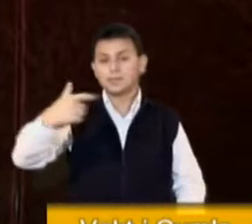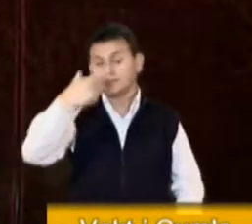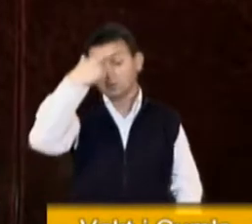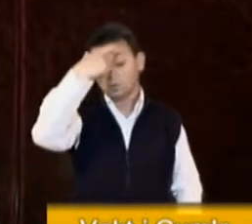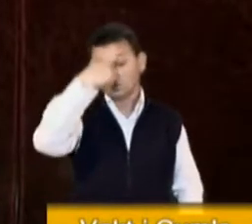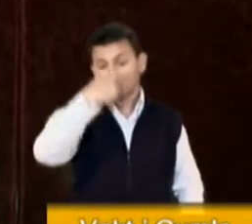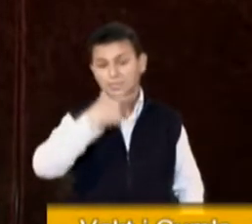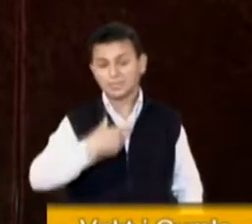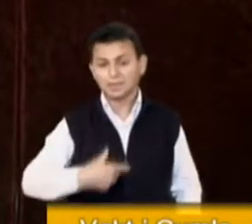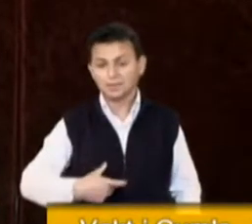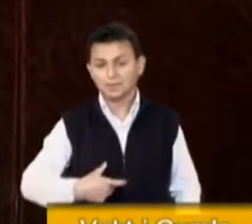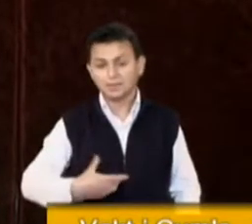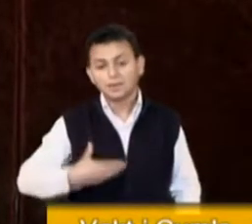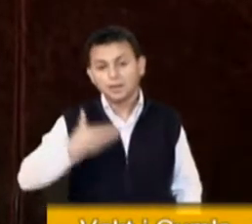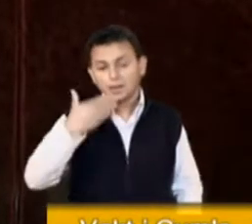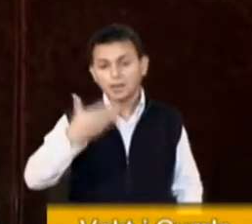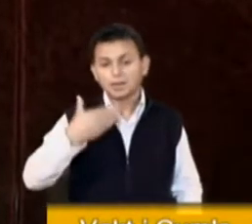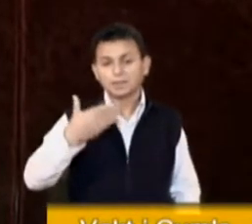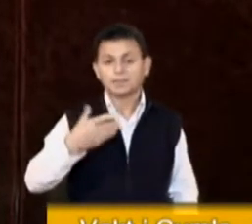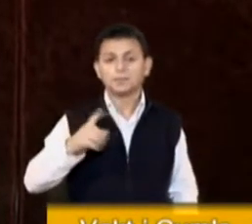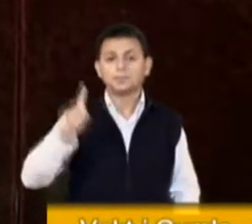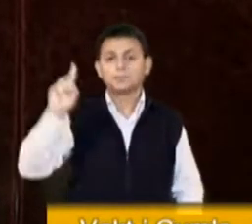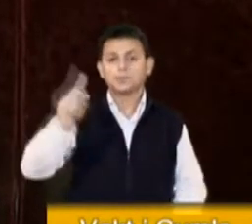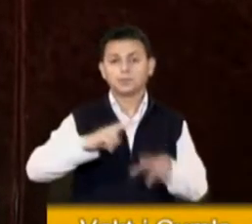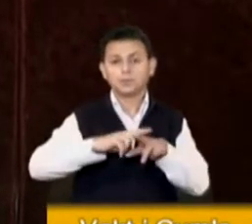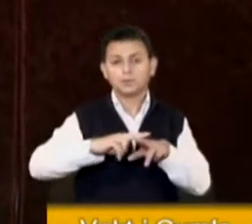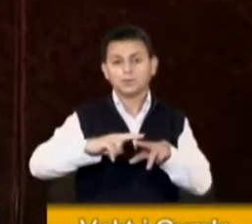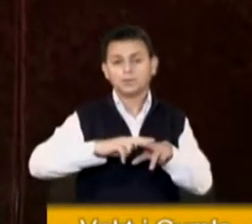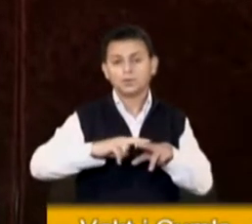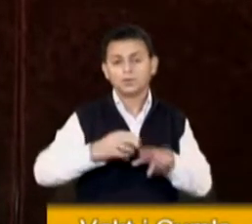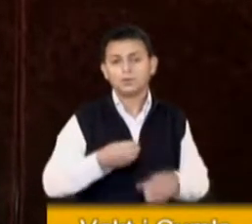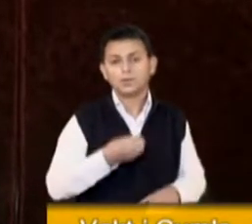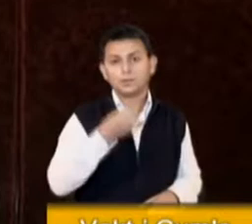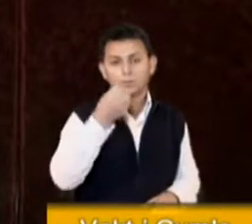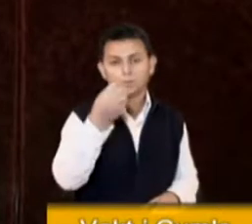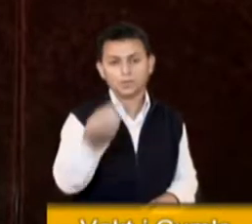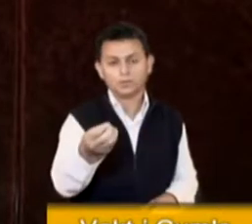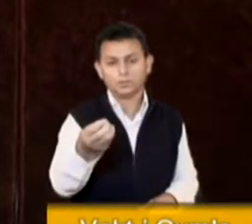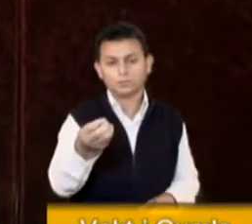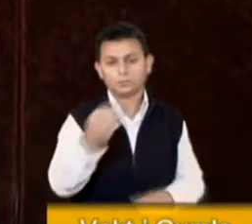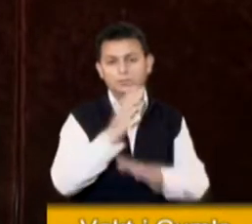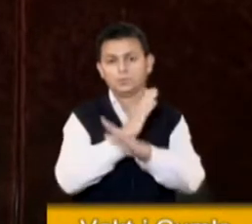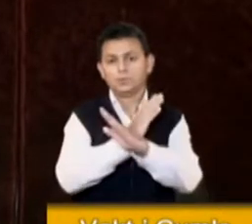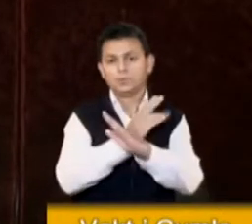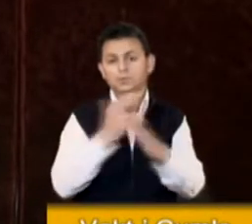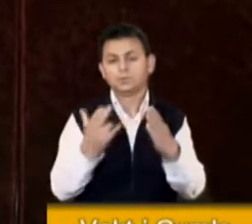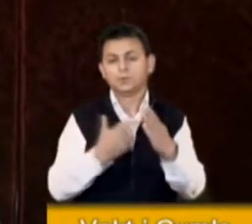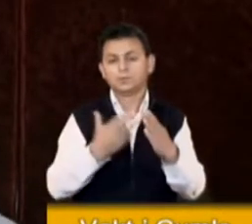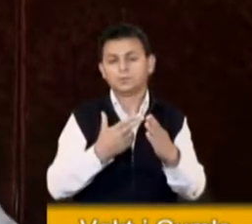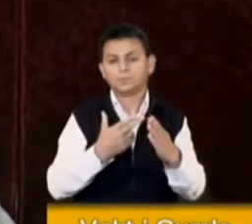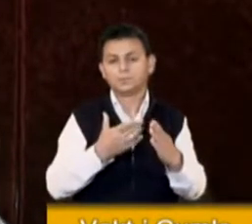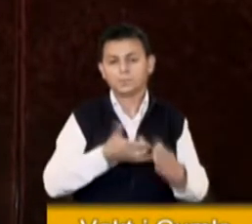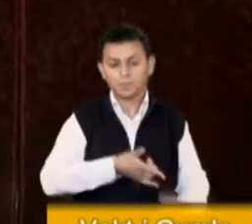özelliklerini anlatan bir örnek veriyor, örnek arz ediyor bize.